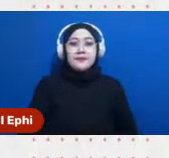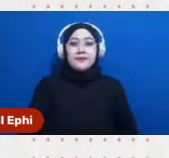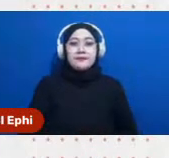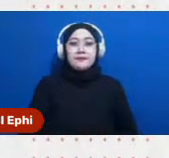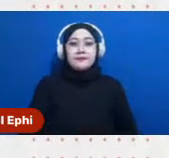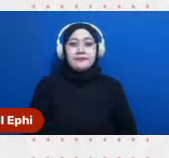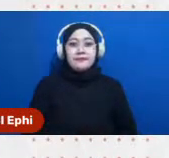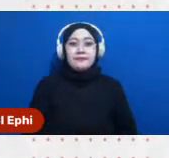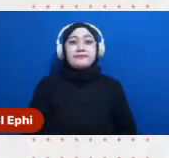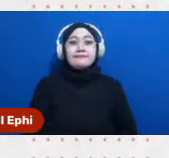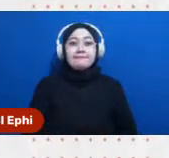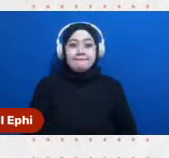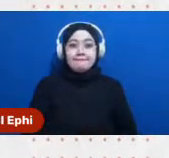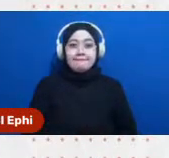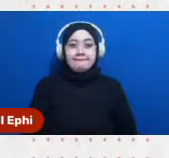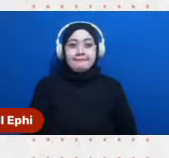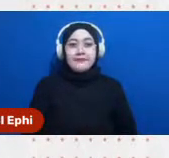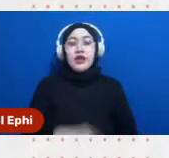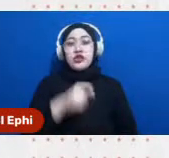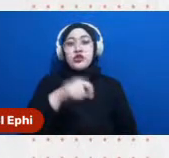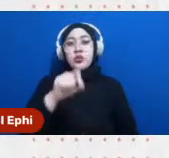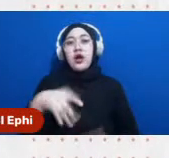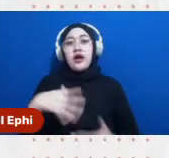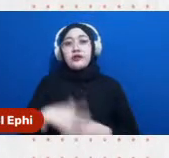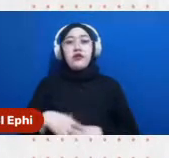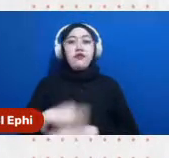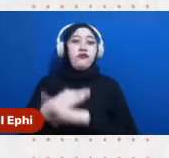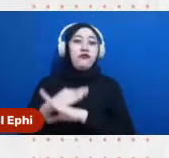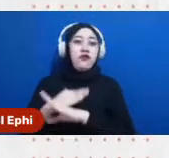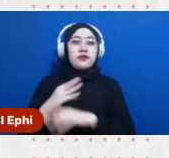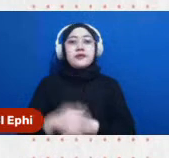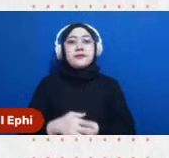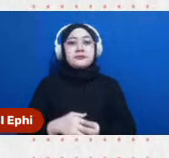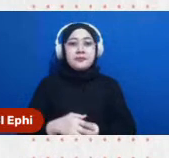false ya. Menurut Kak Rachel, business plan yang matang sangat penting bagi...